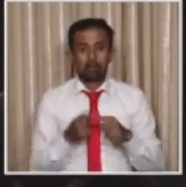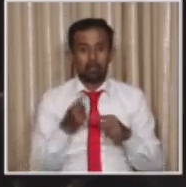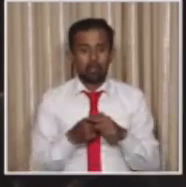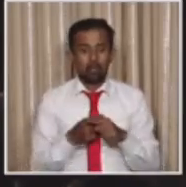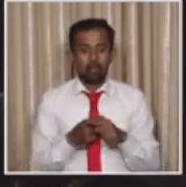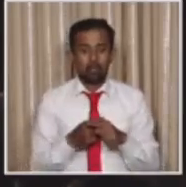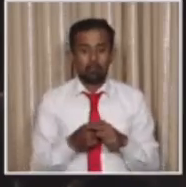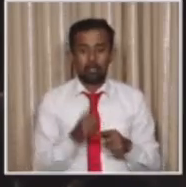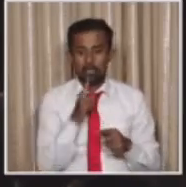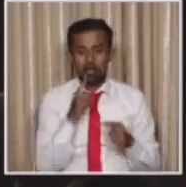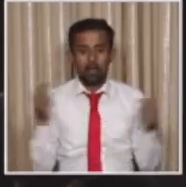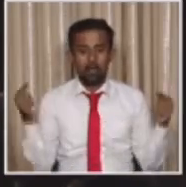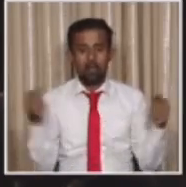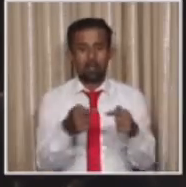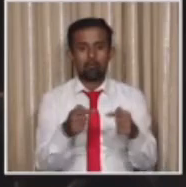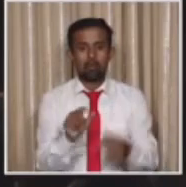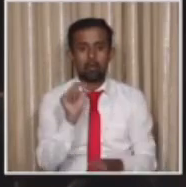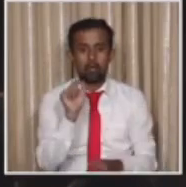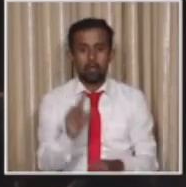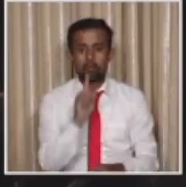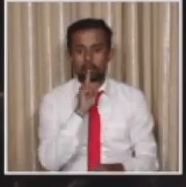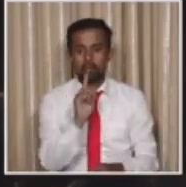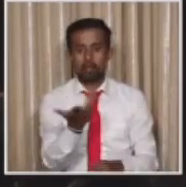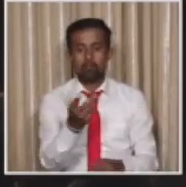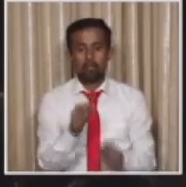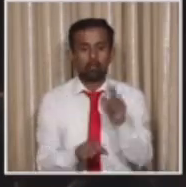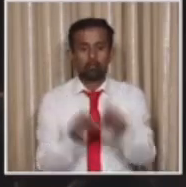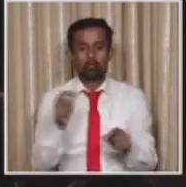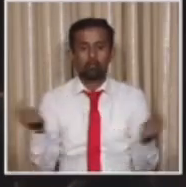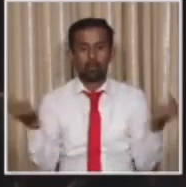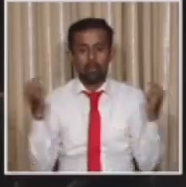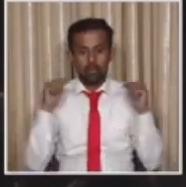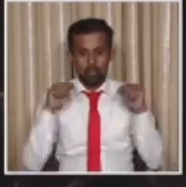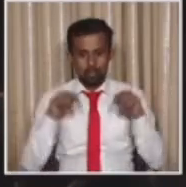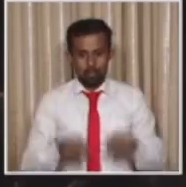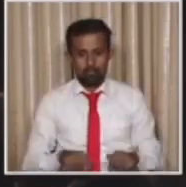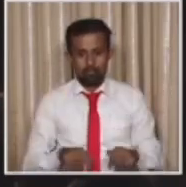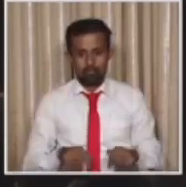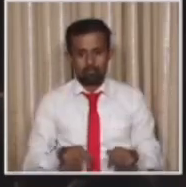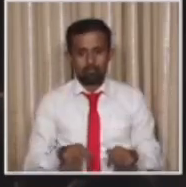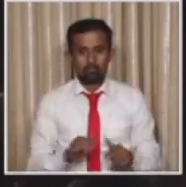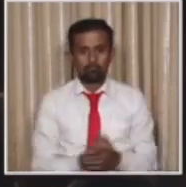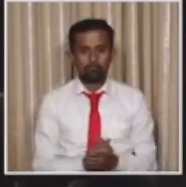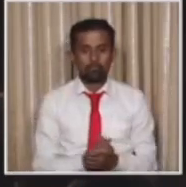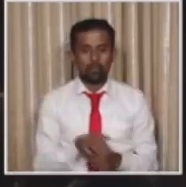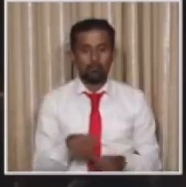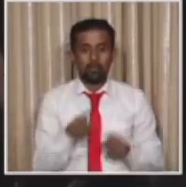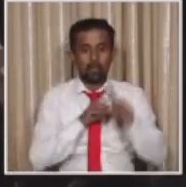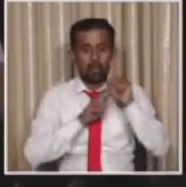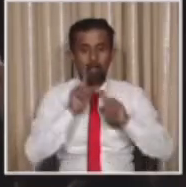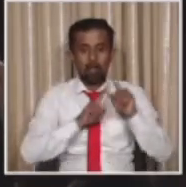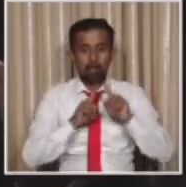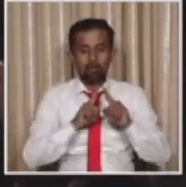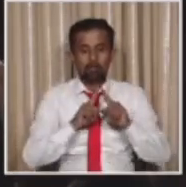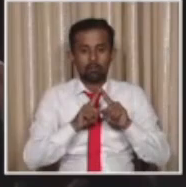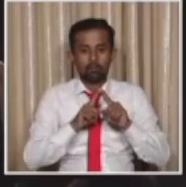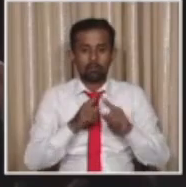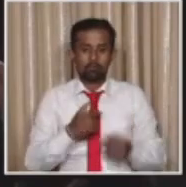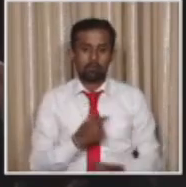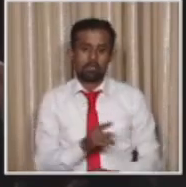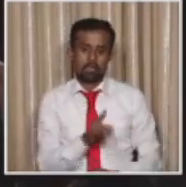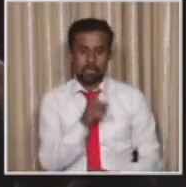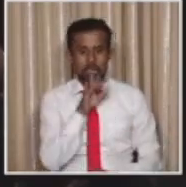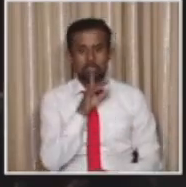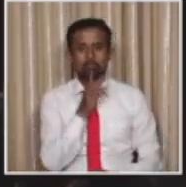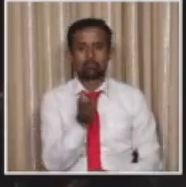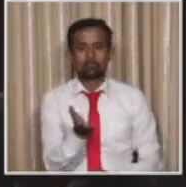එක්ස්ප්‍රෙස් පර්ල් කියන නෞකාවේ නමවත් කියාගන්න බැරි සමහර කට්ටිය ඇවිල්ලා මේ මෙතන කතා කරපියව ගැන මං ලැජ්ජා වෙනවා. මොකද